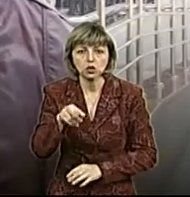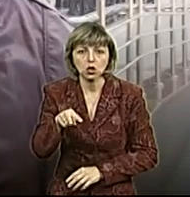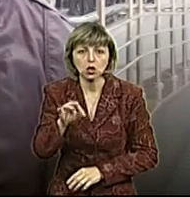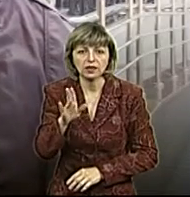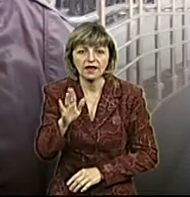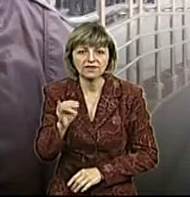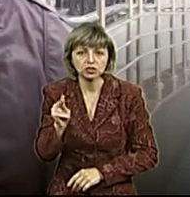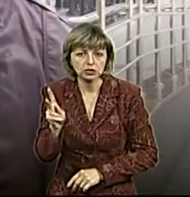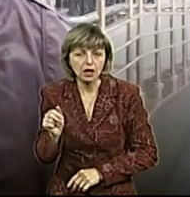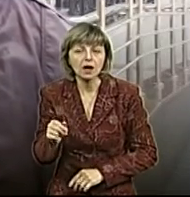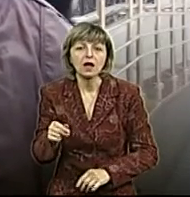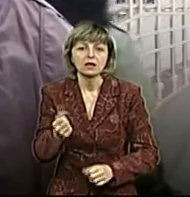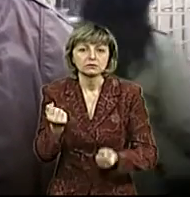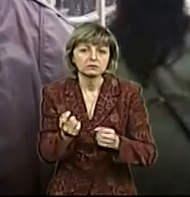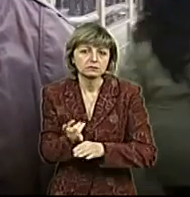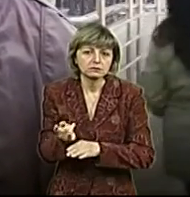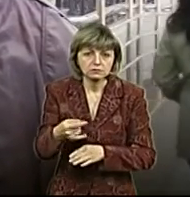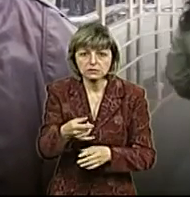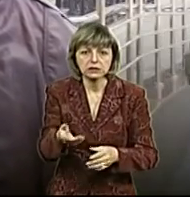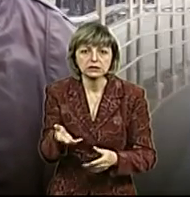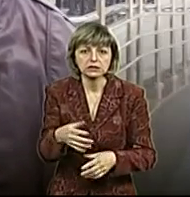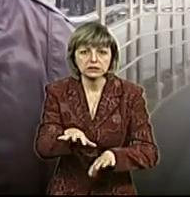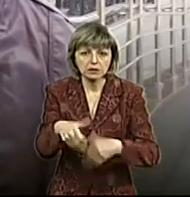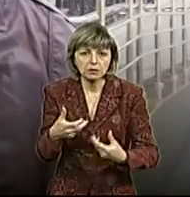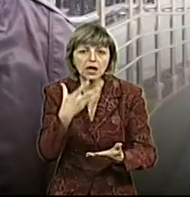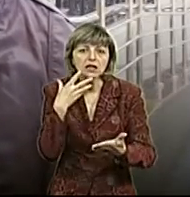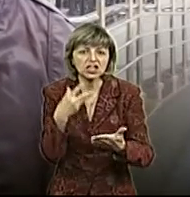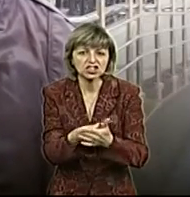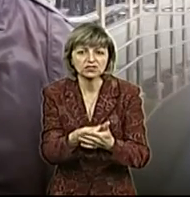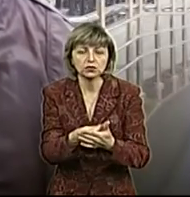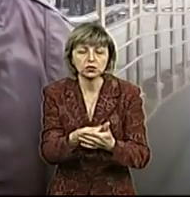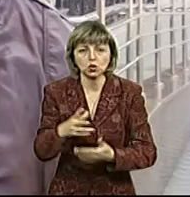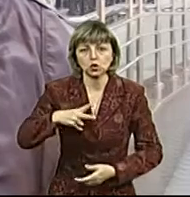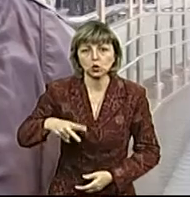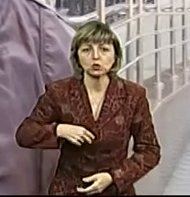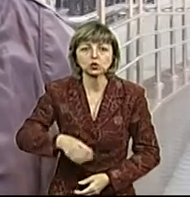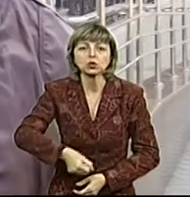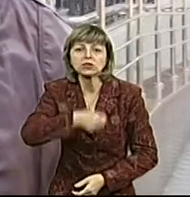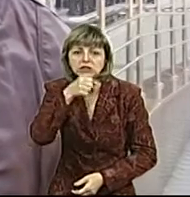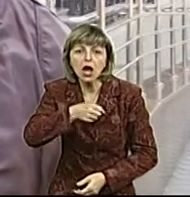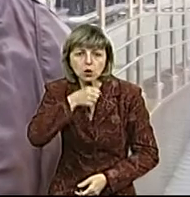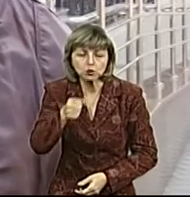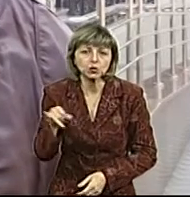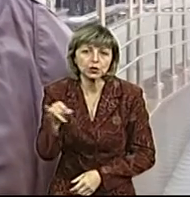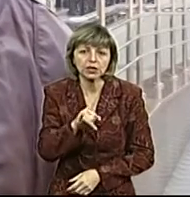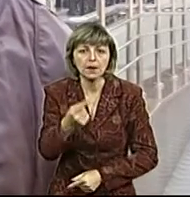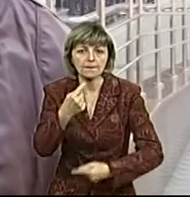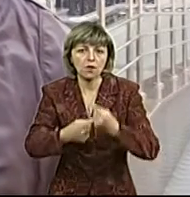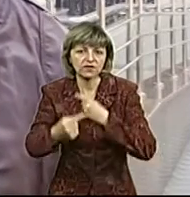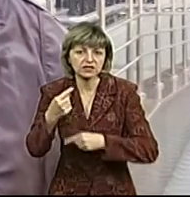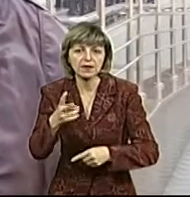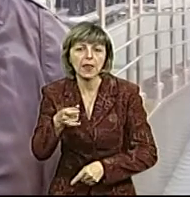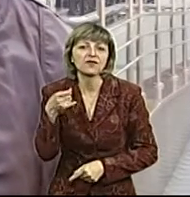Вона поверталася з роботи, по дорозі забрала свою дочку старшу, Христинку, і вони поверталися